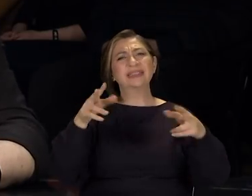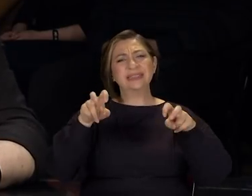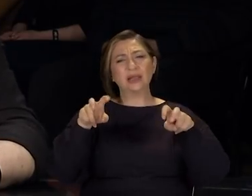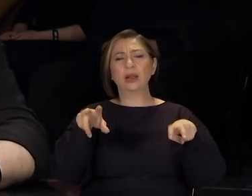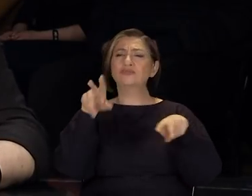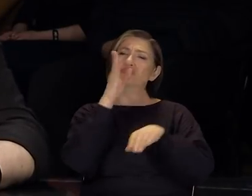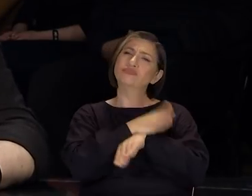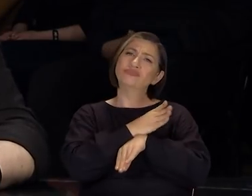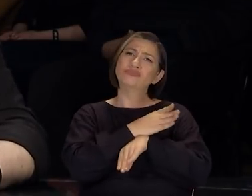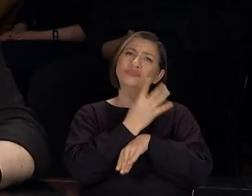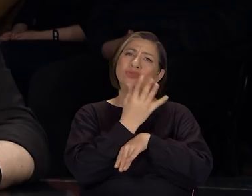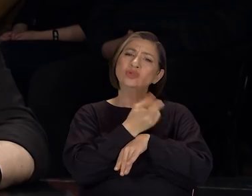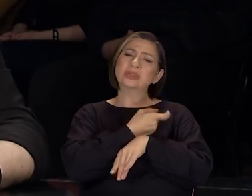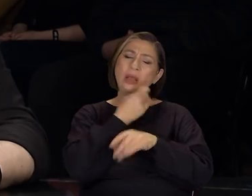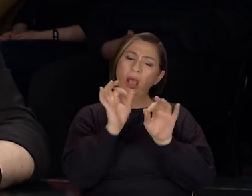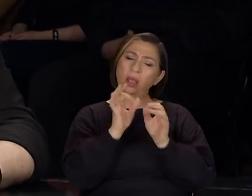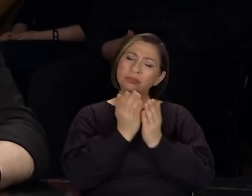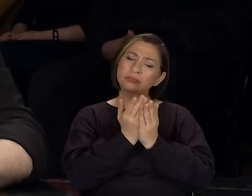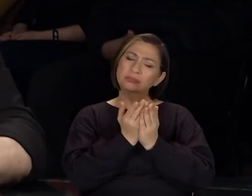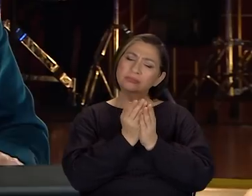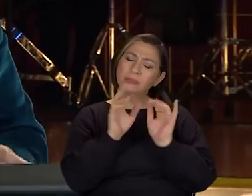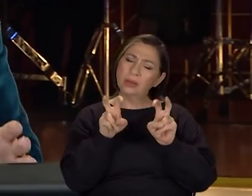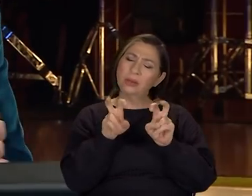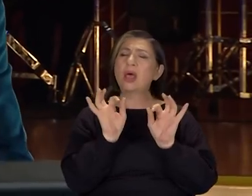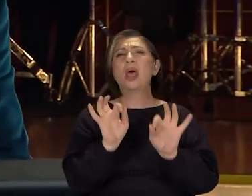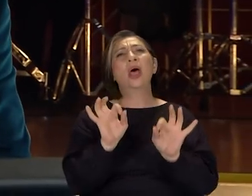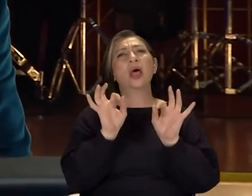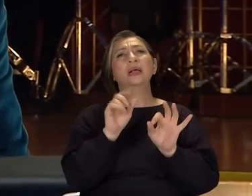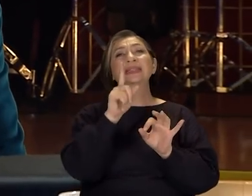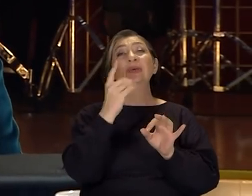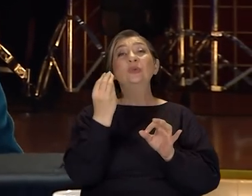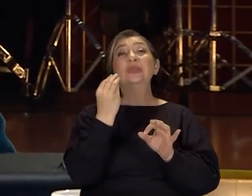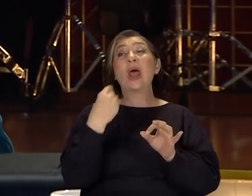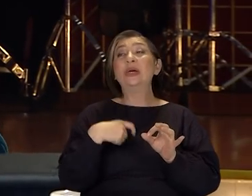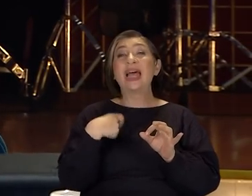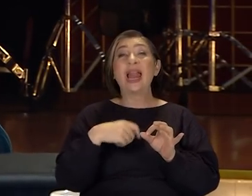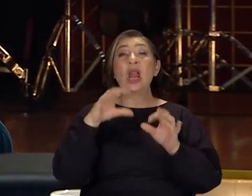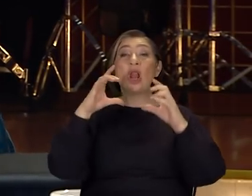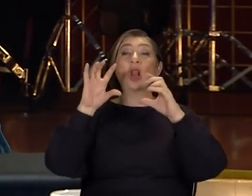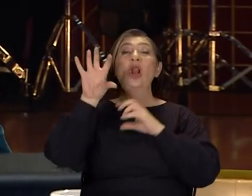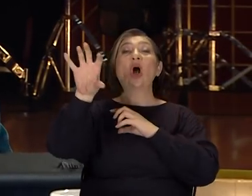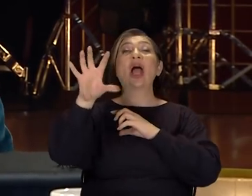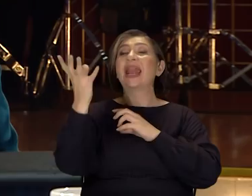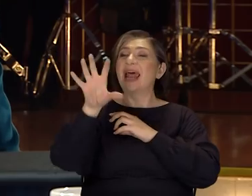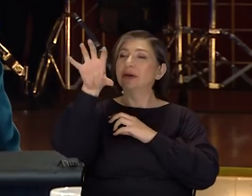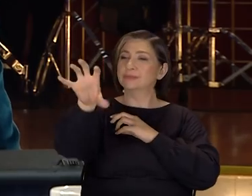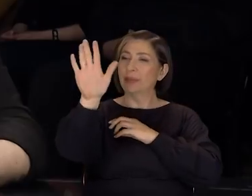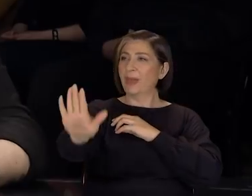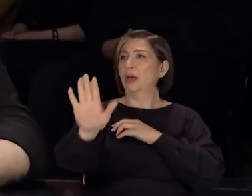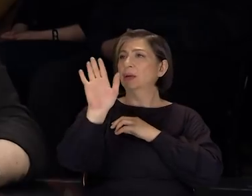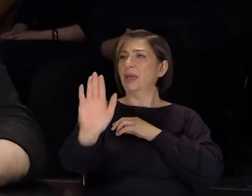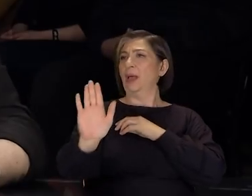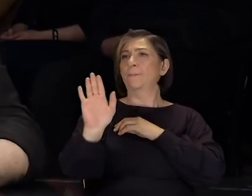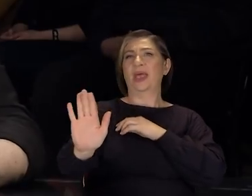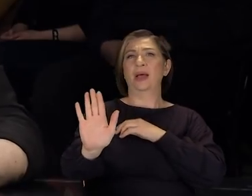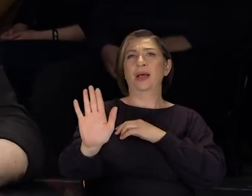sandalyede oturmuştum. Herhalde 4,5 saat falan oturmuşumdur orada hatırlıyorsunuz. Evet. Yani senin güzel özelliğin yine logo olarak nereye koysak tamam. Orada kalıyorsun. Mesela